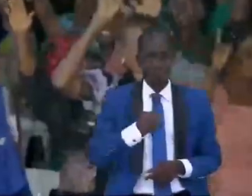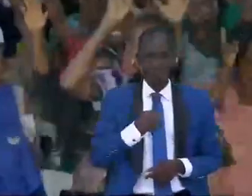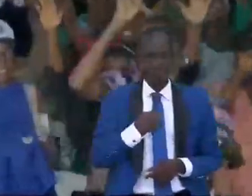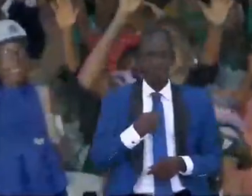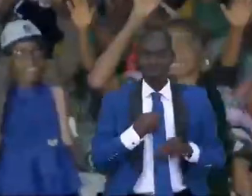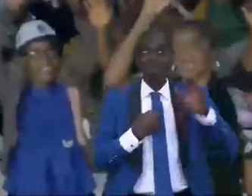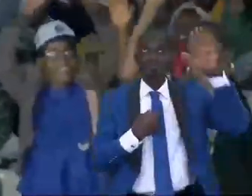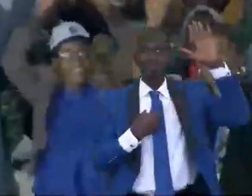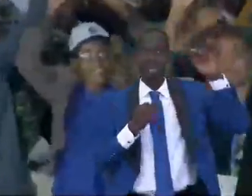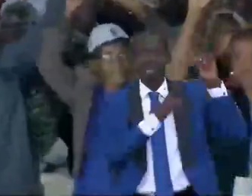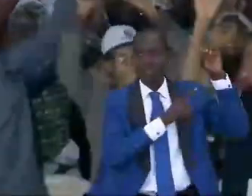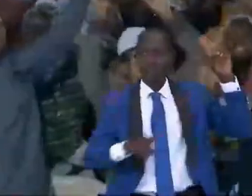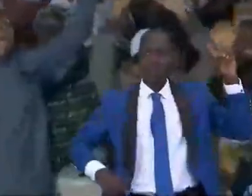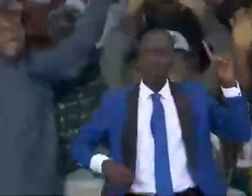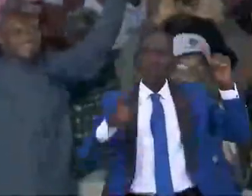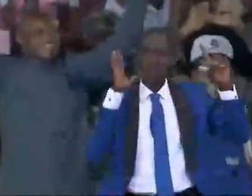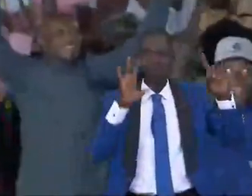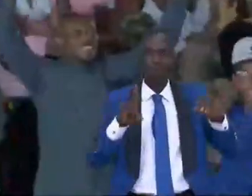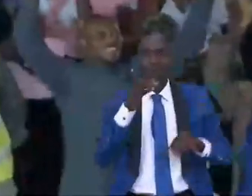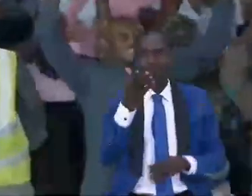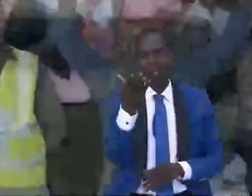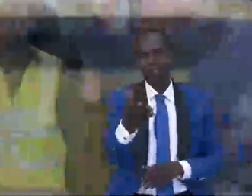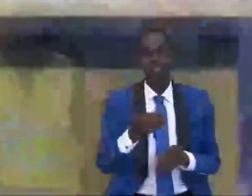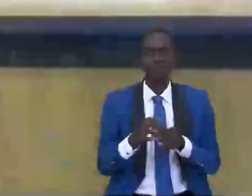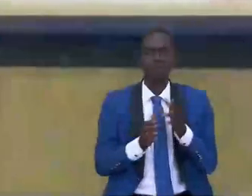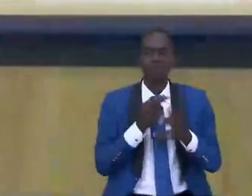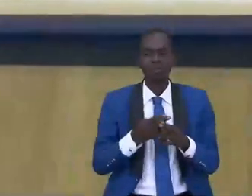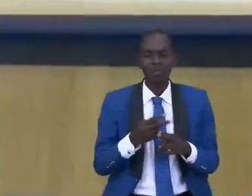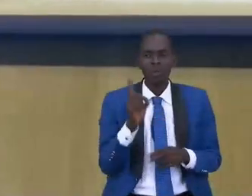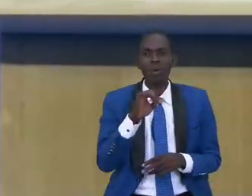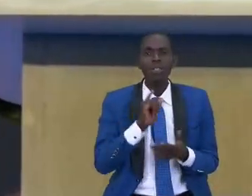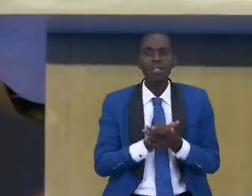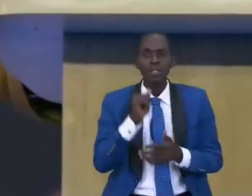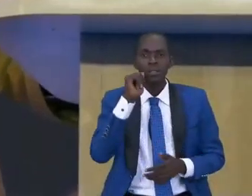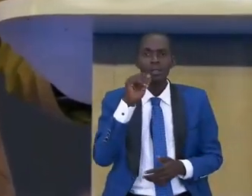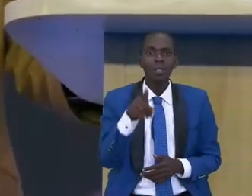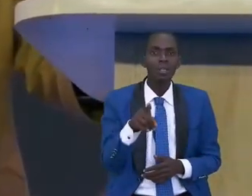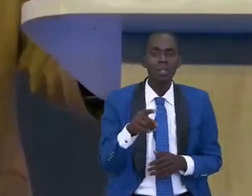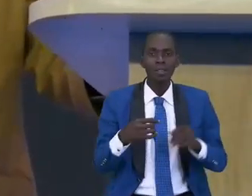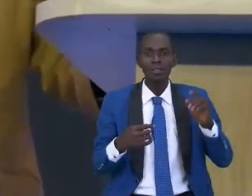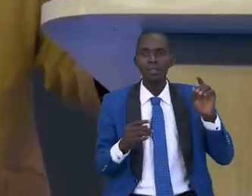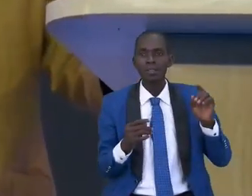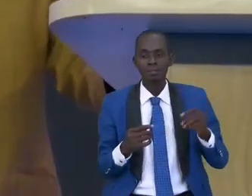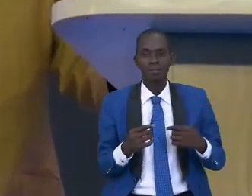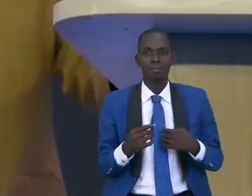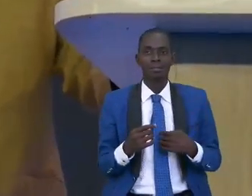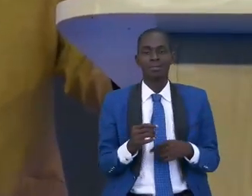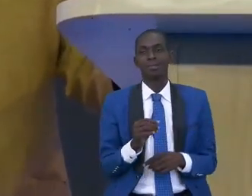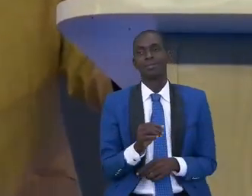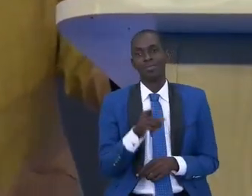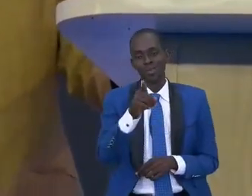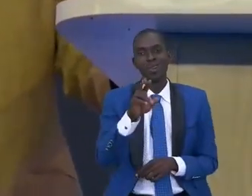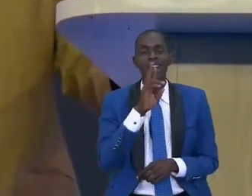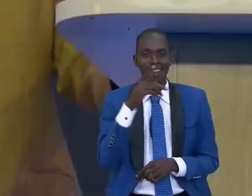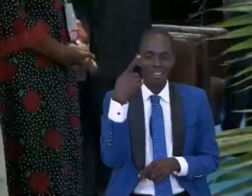Le Seigneur va te localiser là-bas. Où est-elle? Gloire à Dieu. Vous